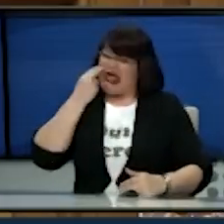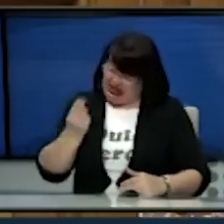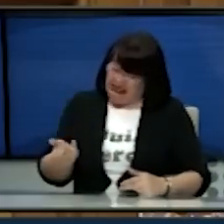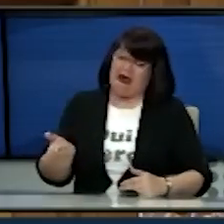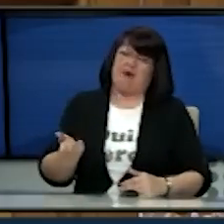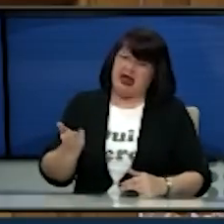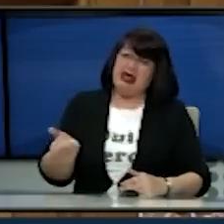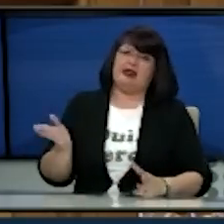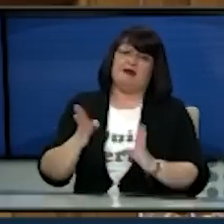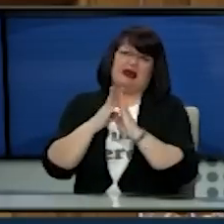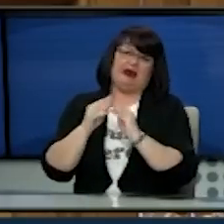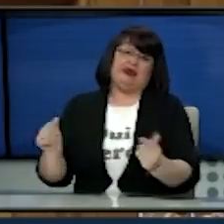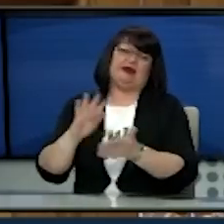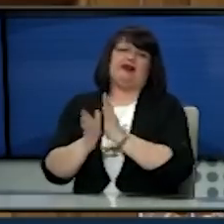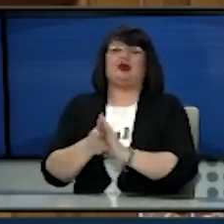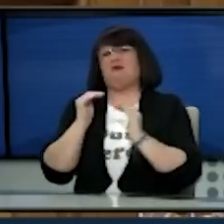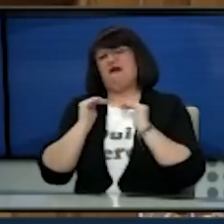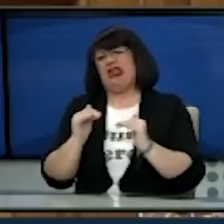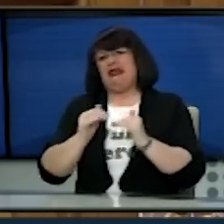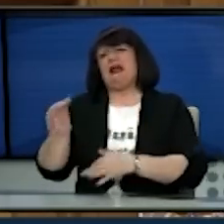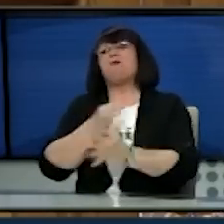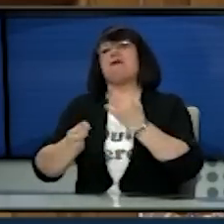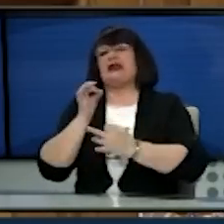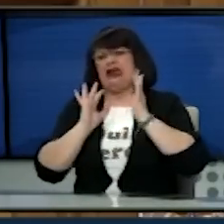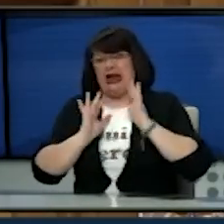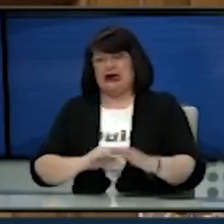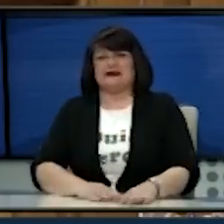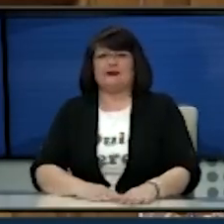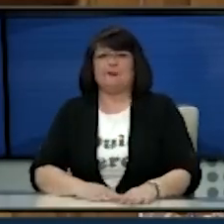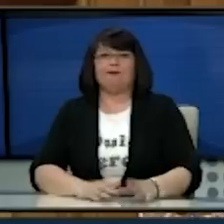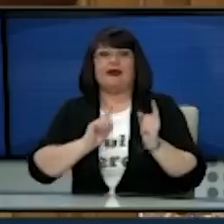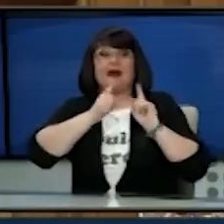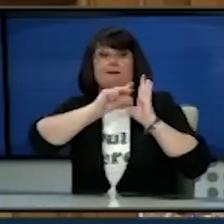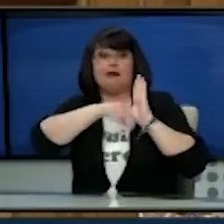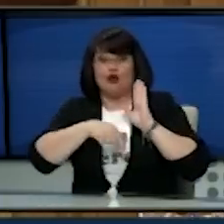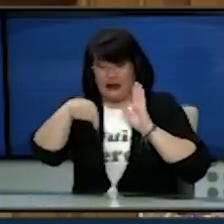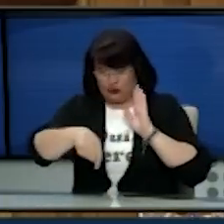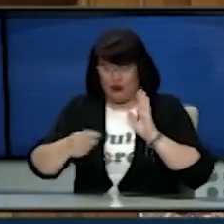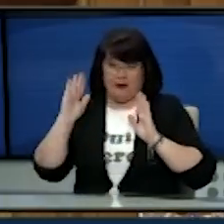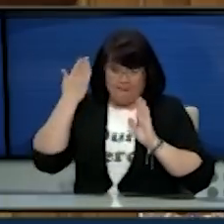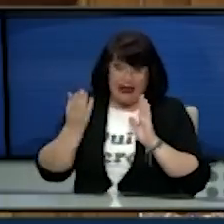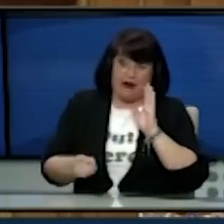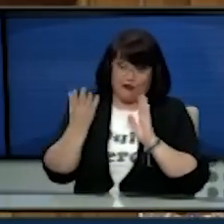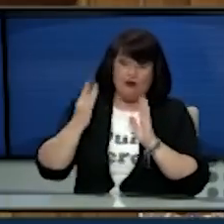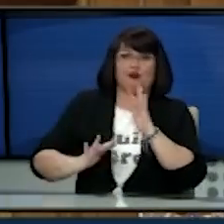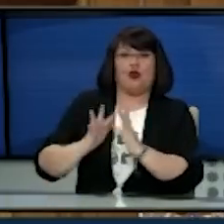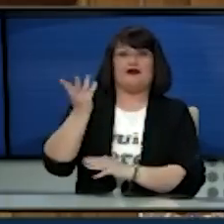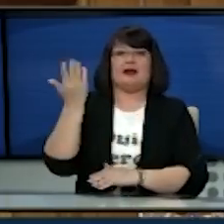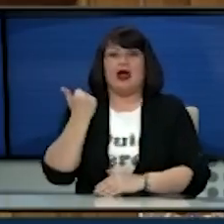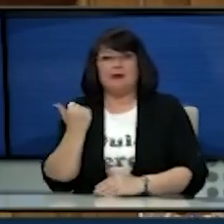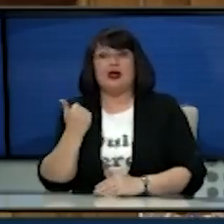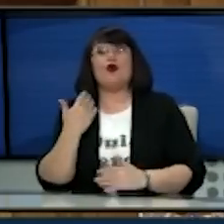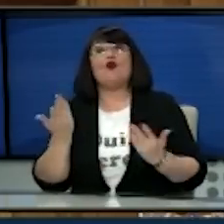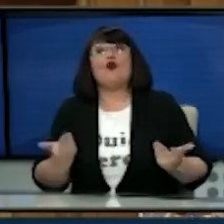αυτή. Έλειωσε πια αυτή η καραμέλα. Ούτε τα μνημόνια και τα παλιά και τα νέα είναι προοδευτικά. Ούτε